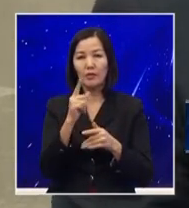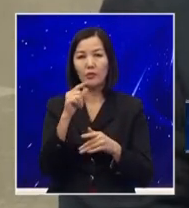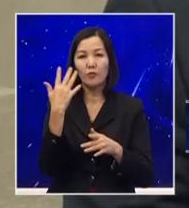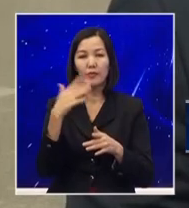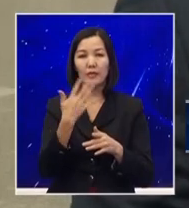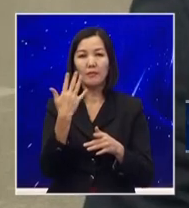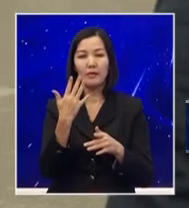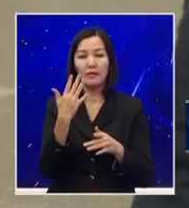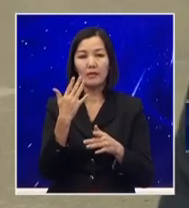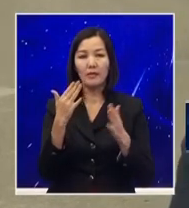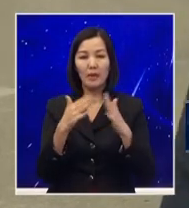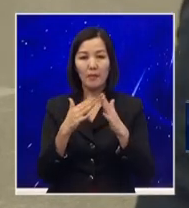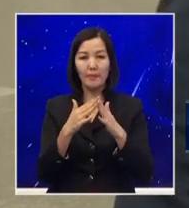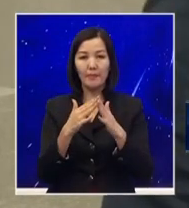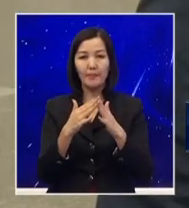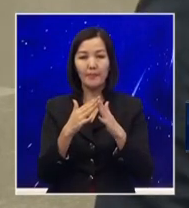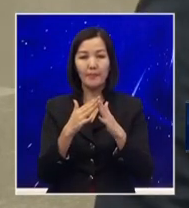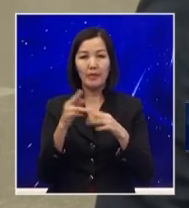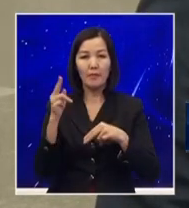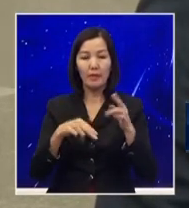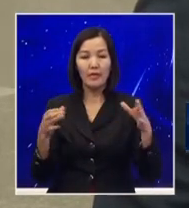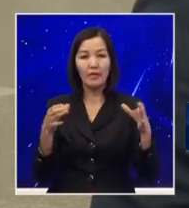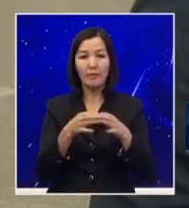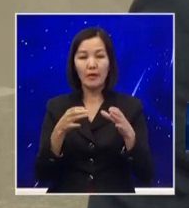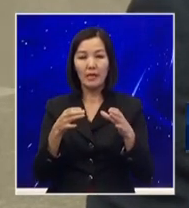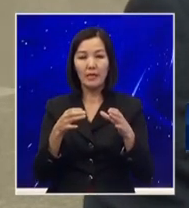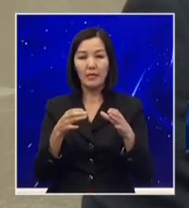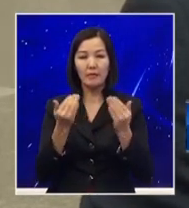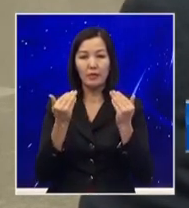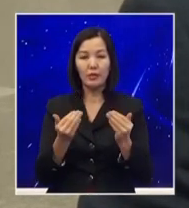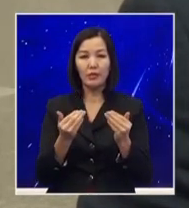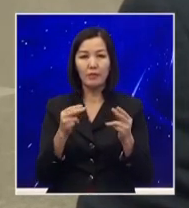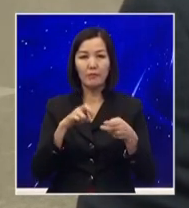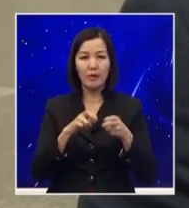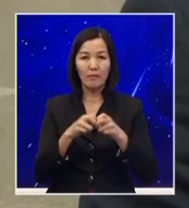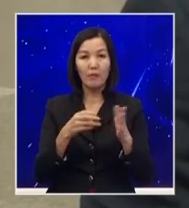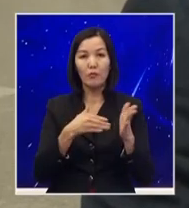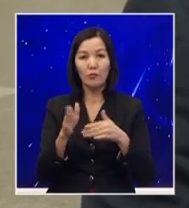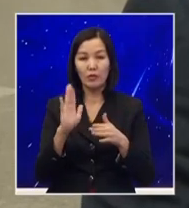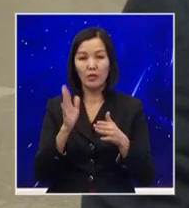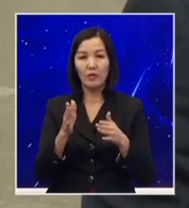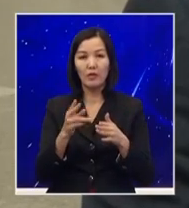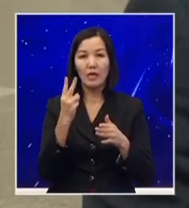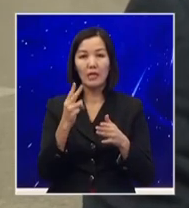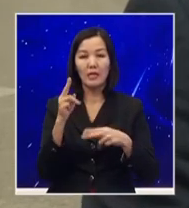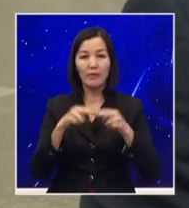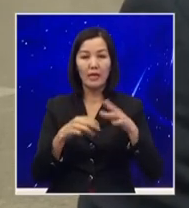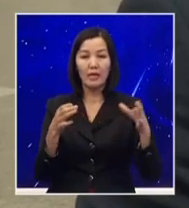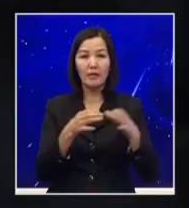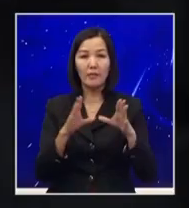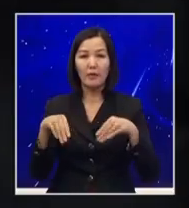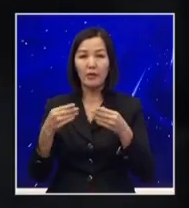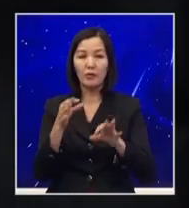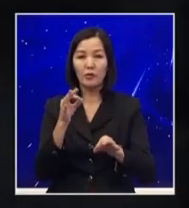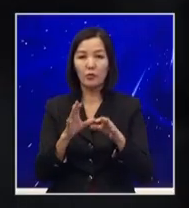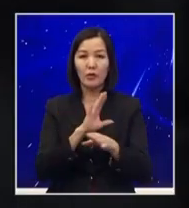155 домам подрядными организациями. Сейчас все эти проблемы устраняются. Три подрядные организации переданы нами